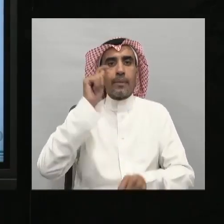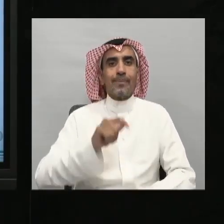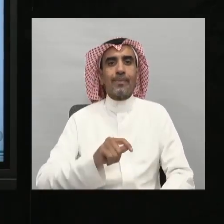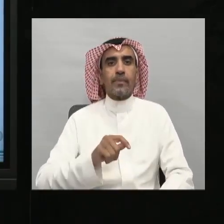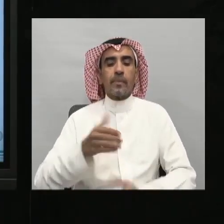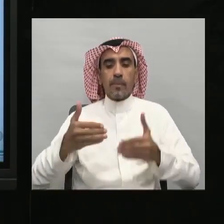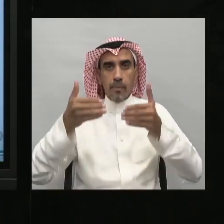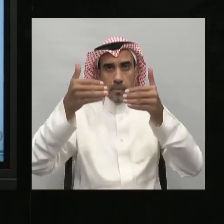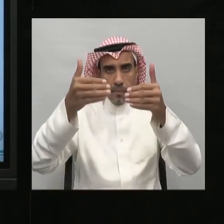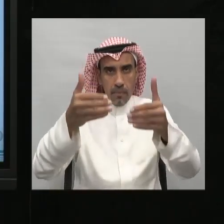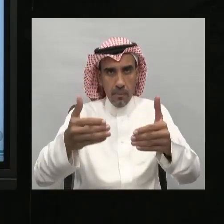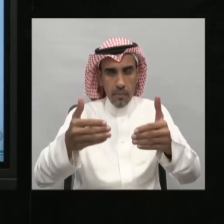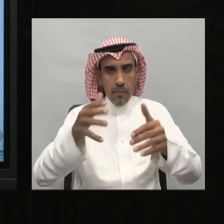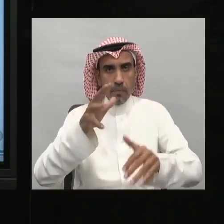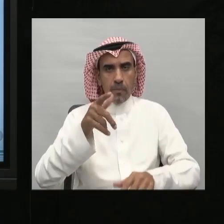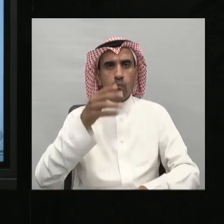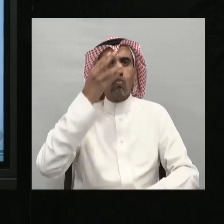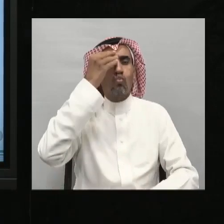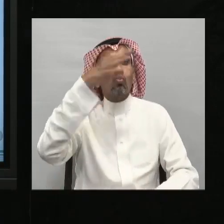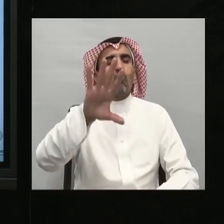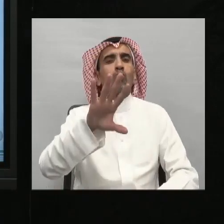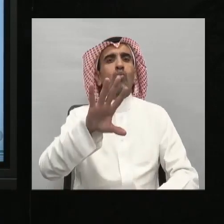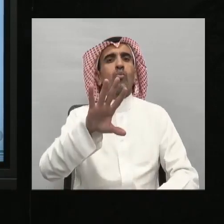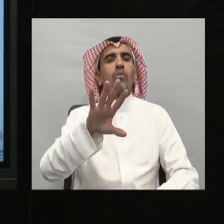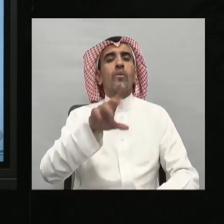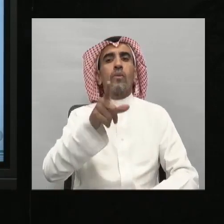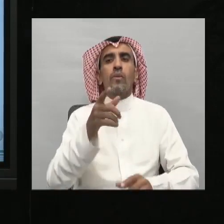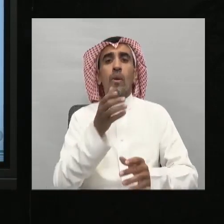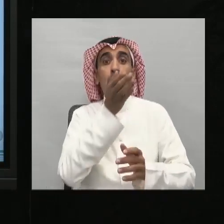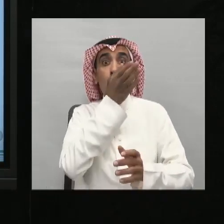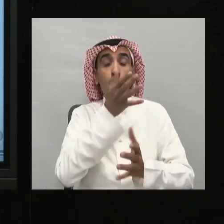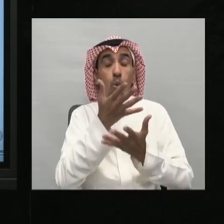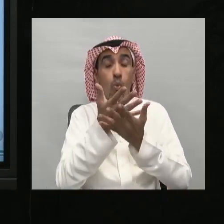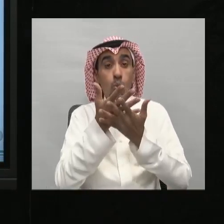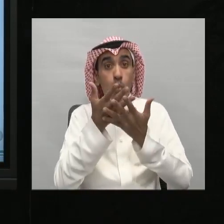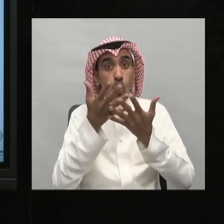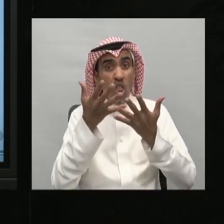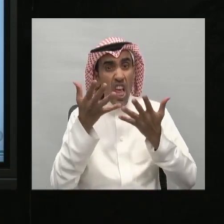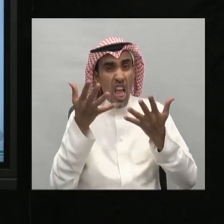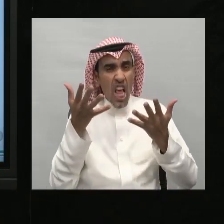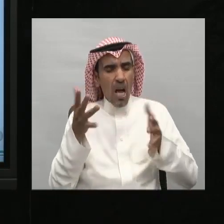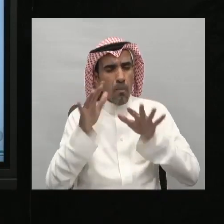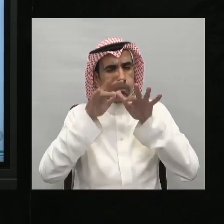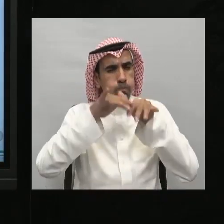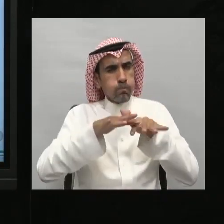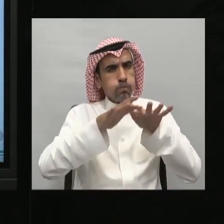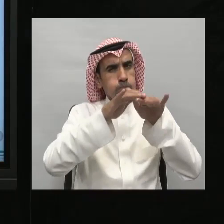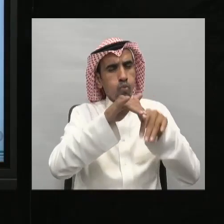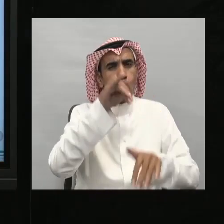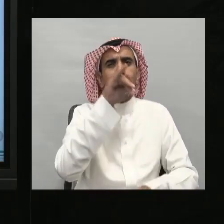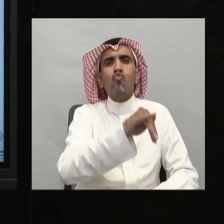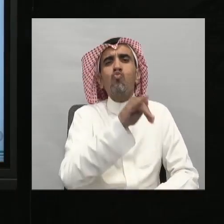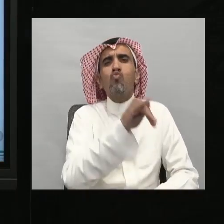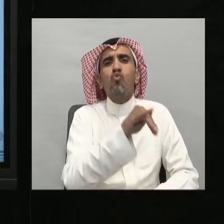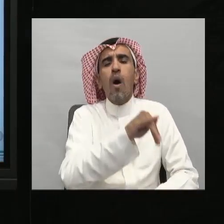فبالتالي ماذا يحدث بعد ذلك؟ يسمح باندفاع الماء، ماء كبير طبعا أو ماء كثير جدا إلى داخل